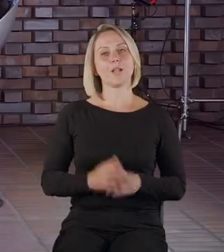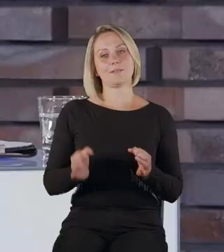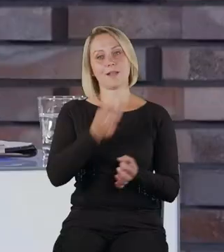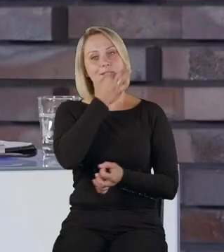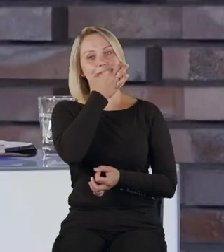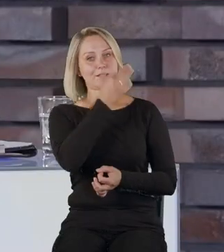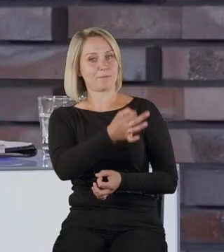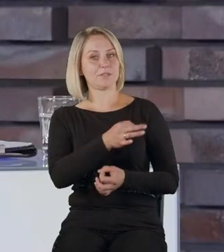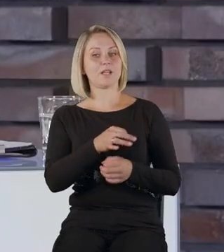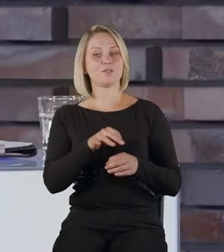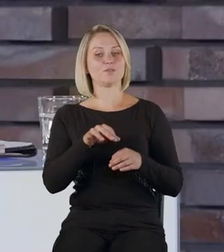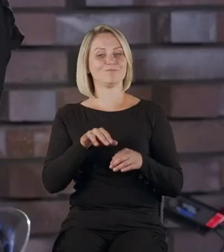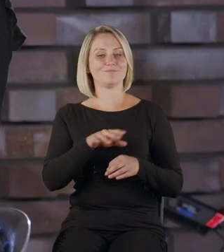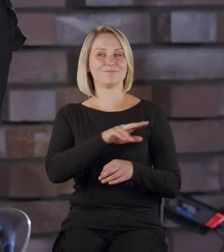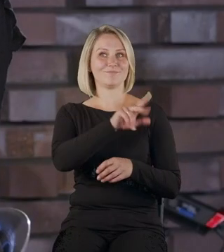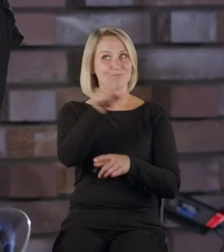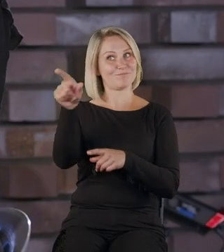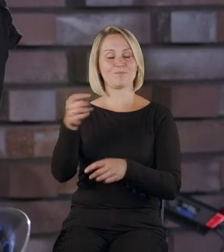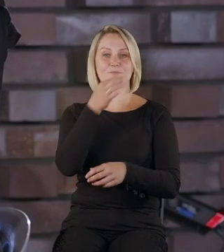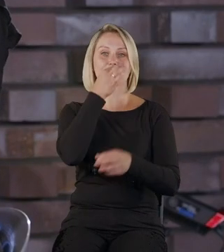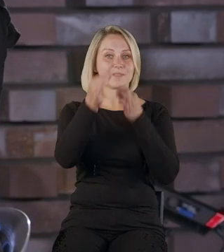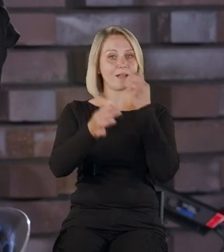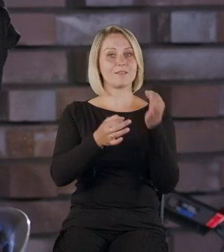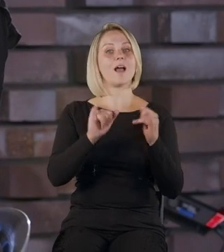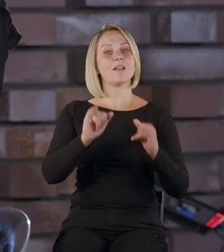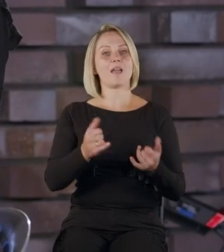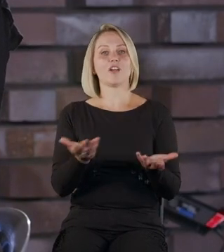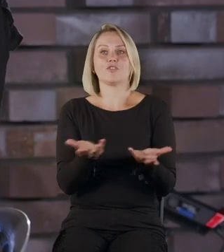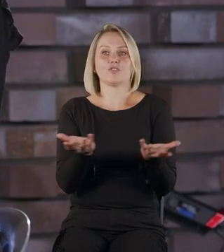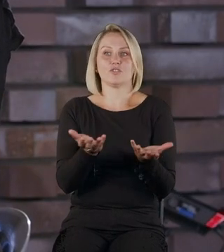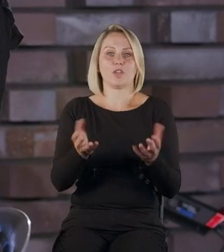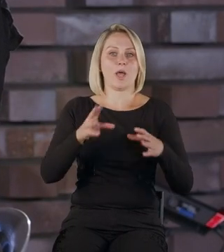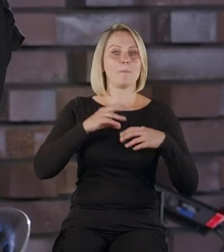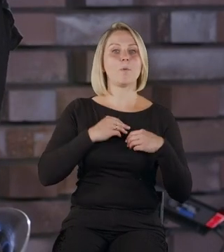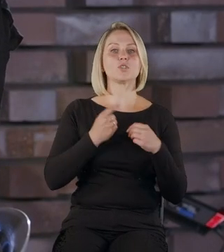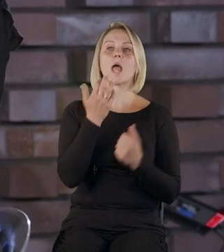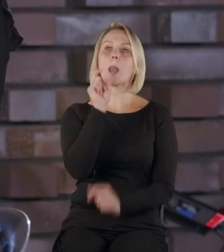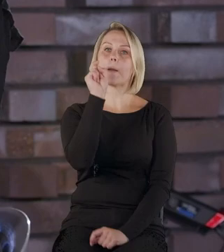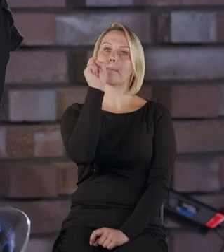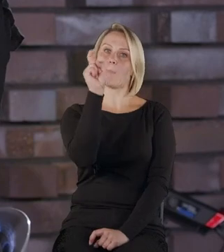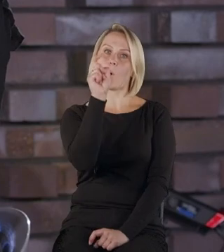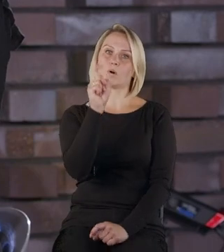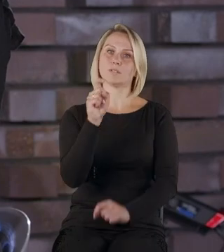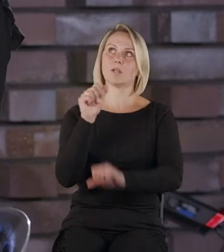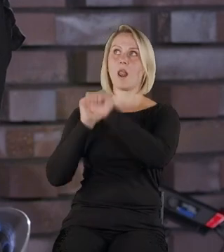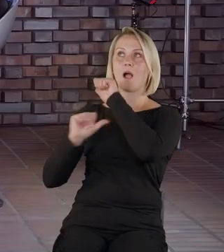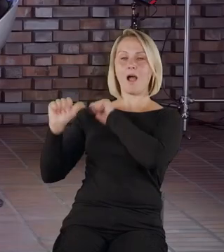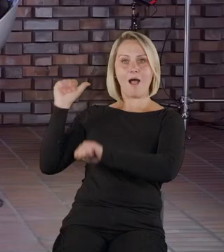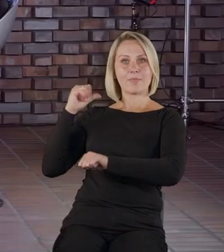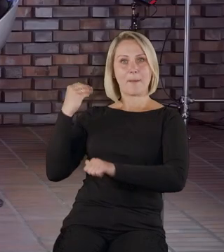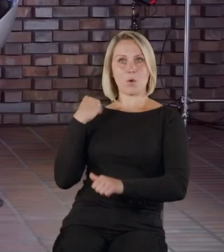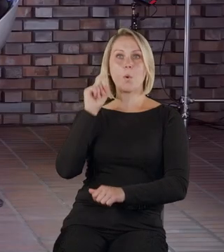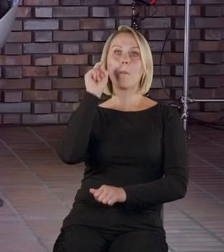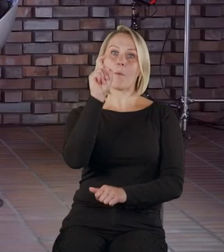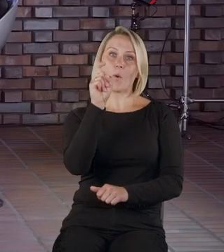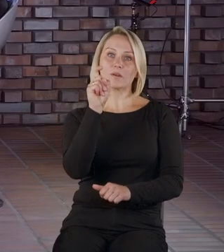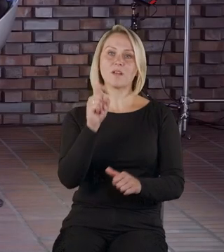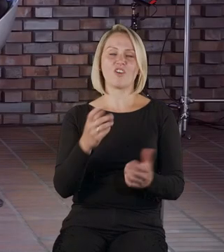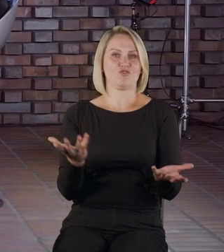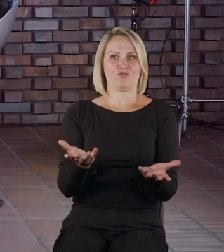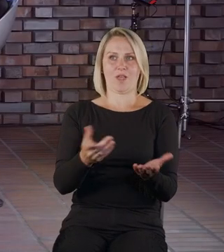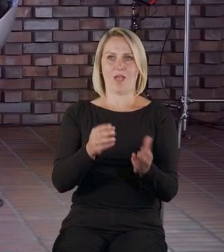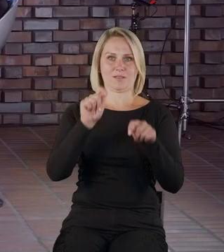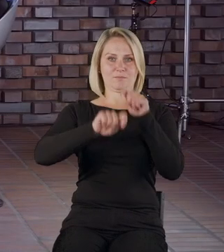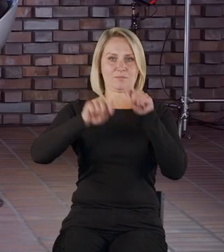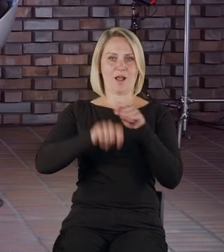bardzo często interesuje naszych kandydatów, czyli czy są gdzieś dostępne progi punktowe z lat poprzednich? Nie, mogę na